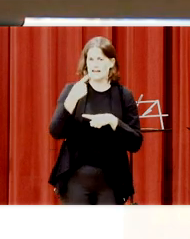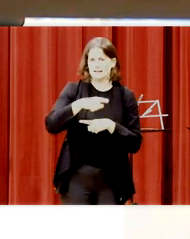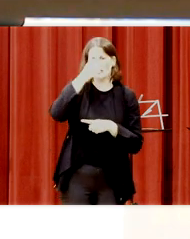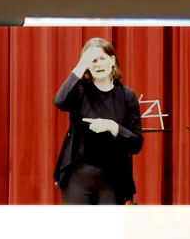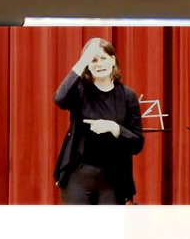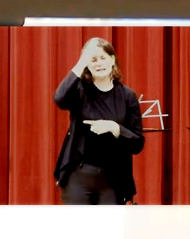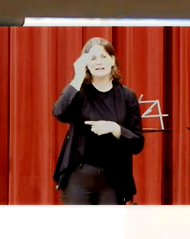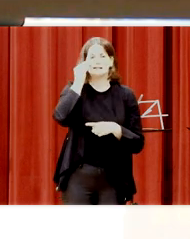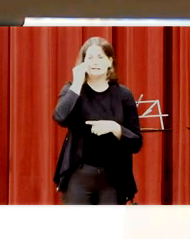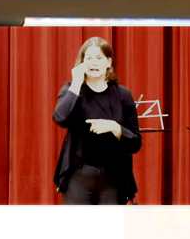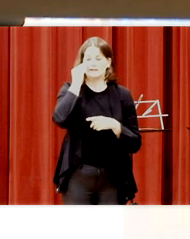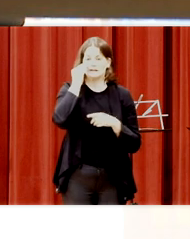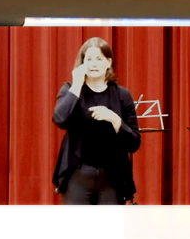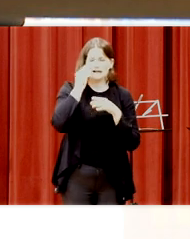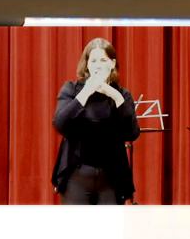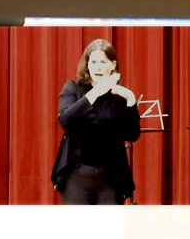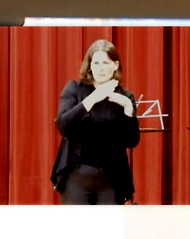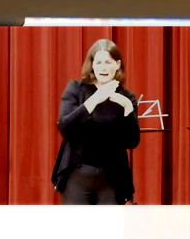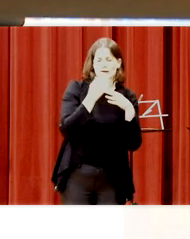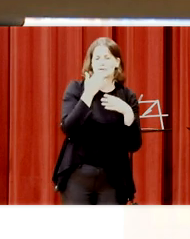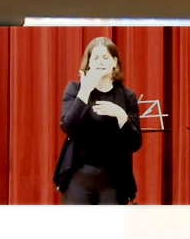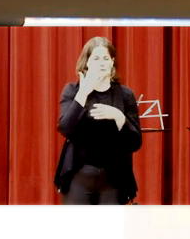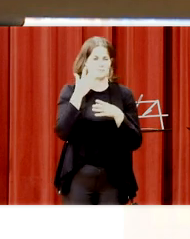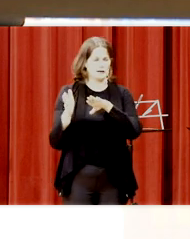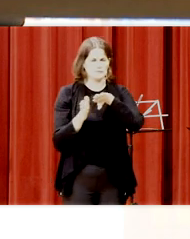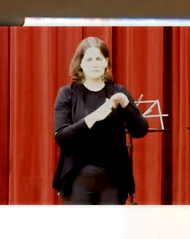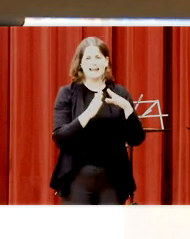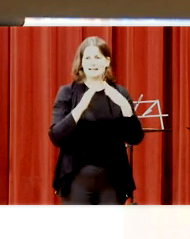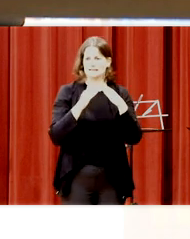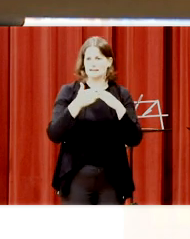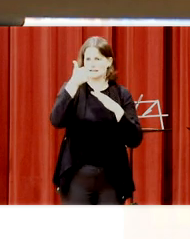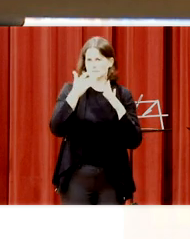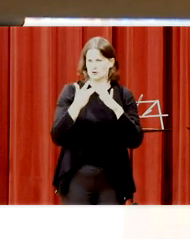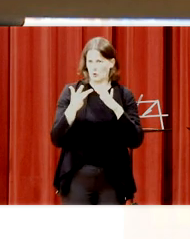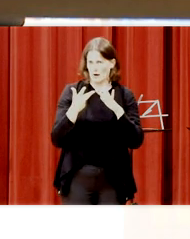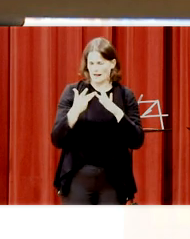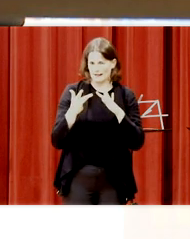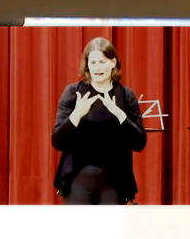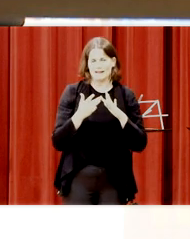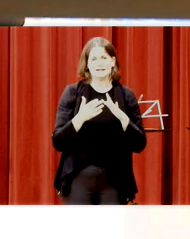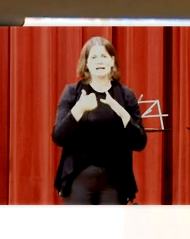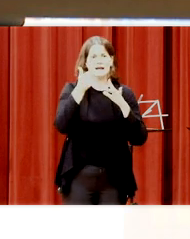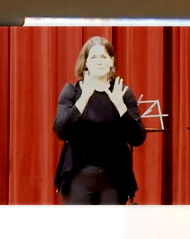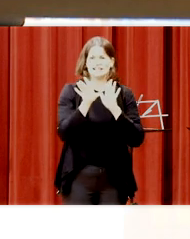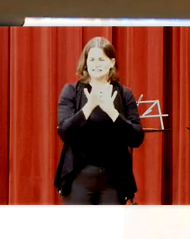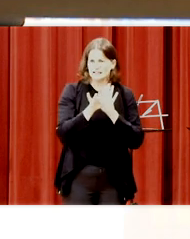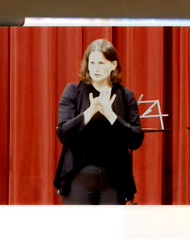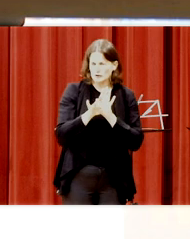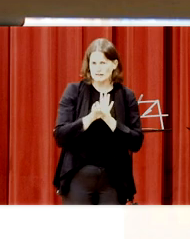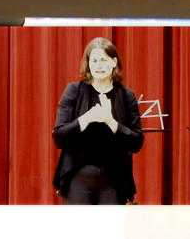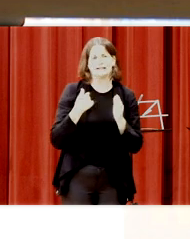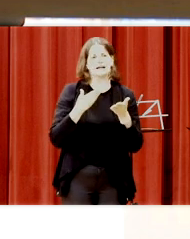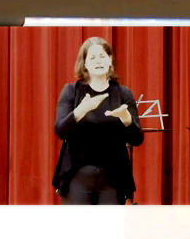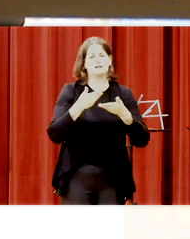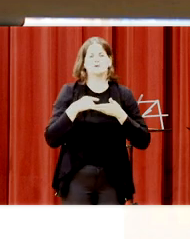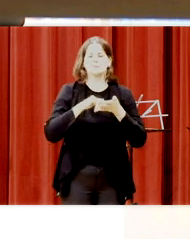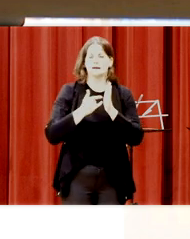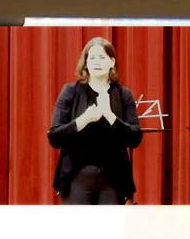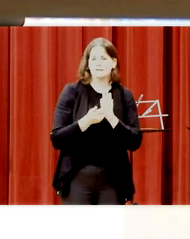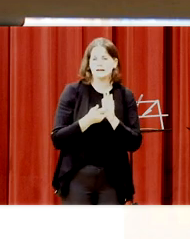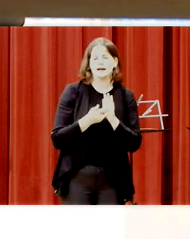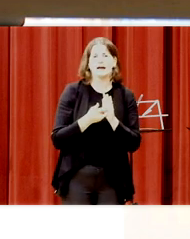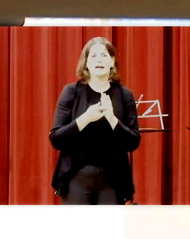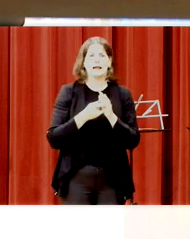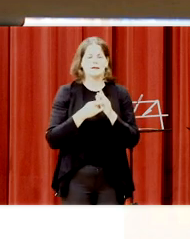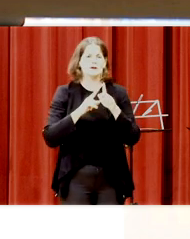que ens ajuden a planificar quin és el pic de la llum, si he de cuinar, la rentadora i tal. I la revolució, la rumba. No